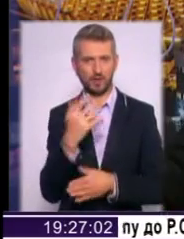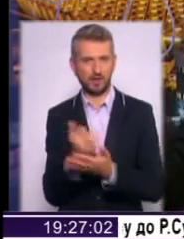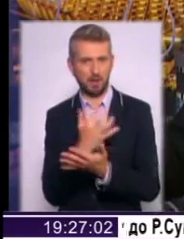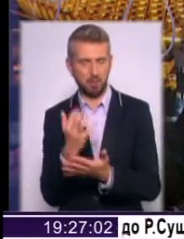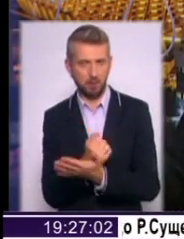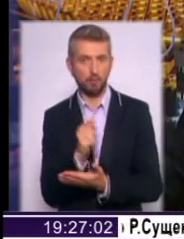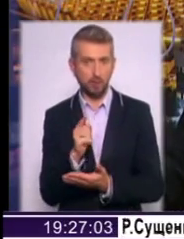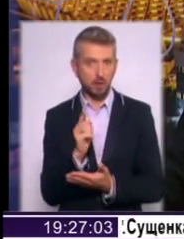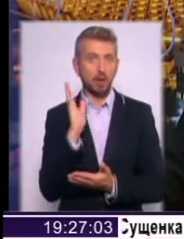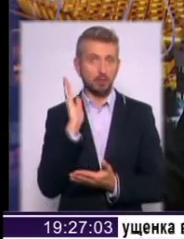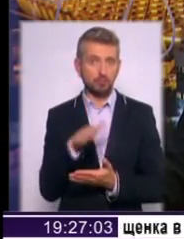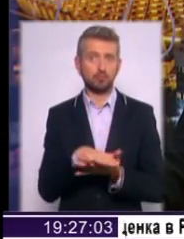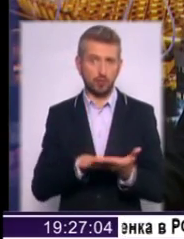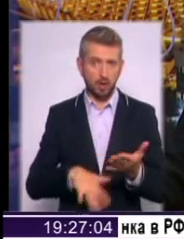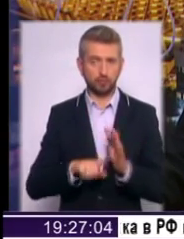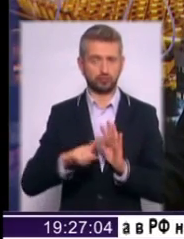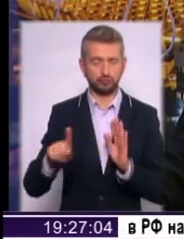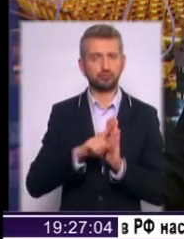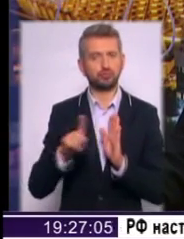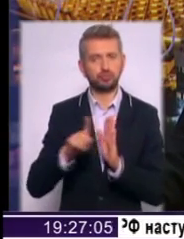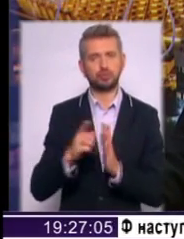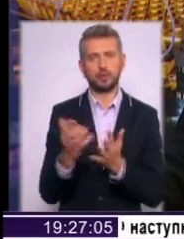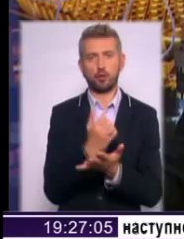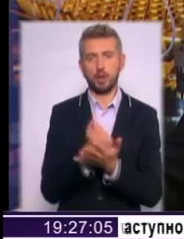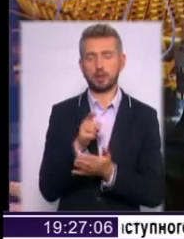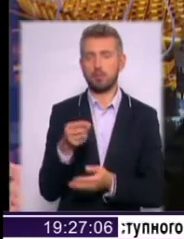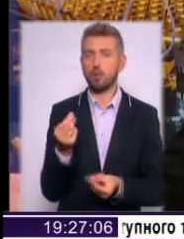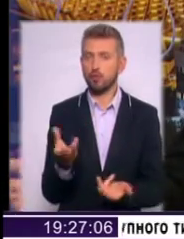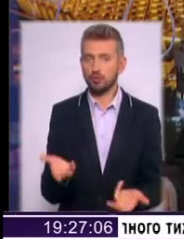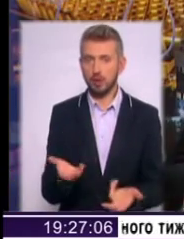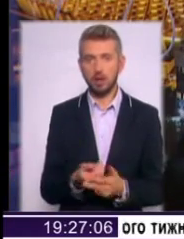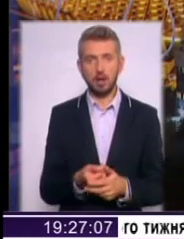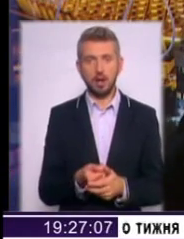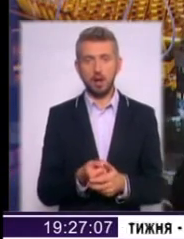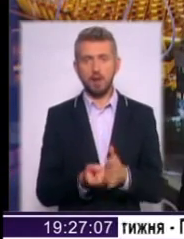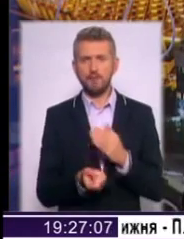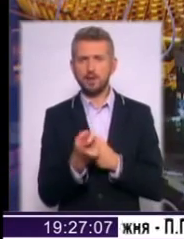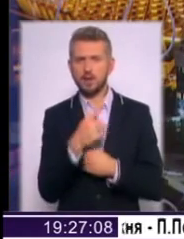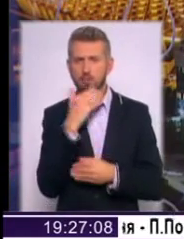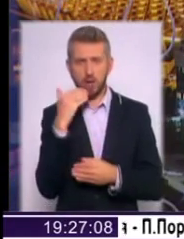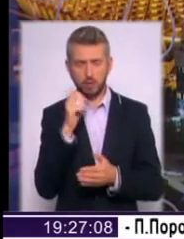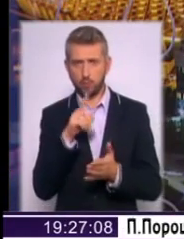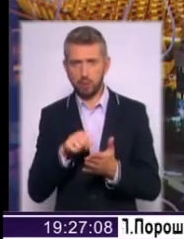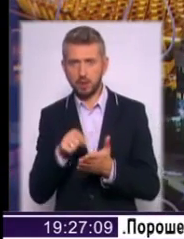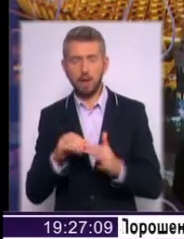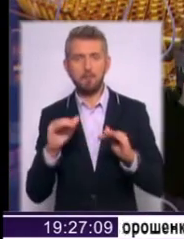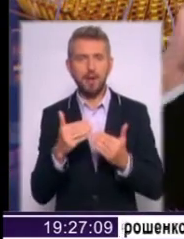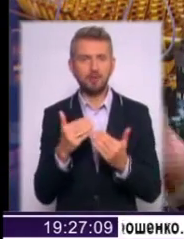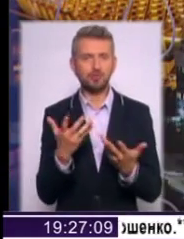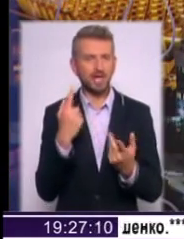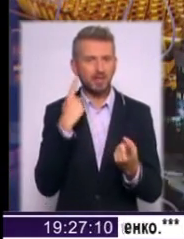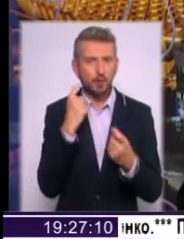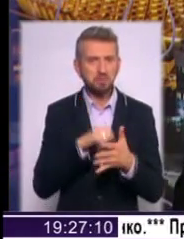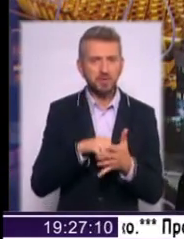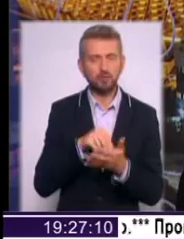очевидно, продовжать туди їздити і заробляти там гроші. Отут купа виникає, тут менше навіть інформаційних приводів,